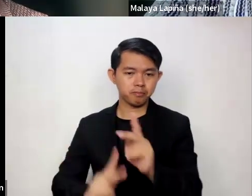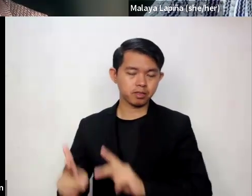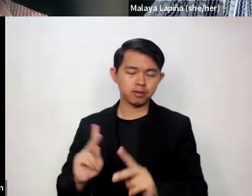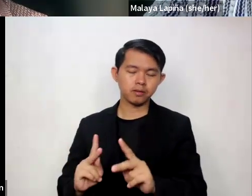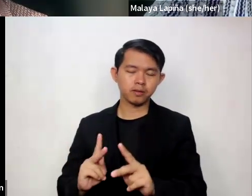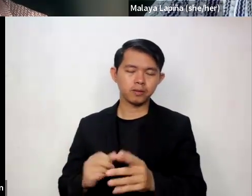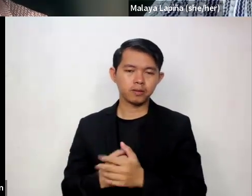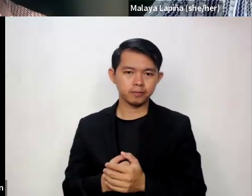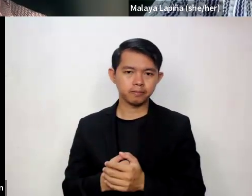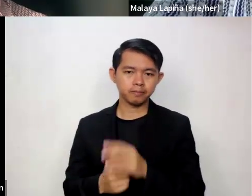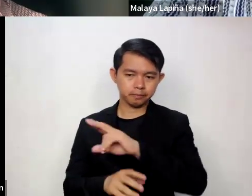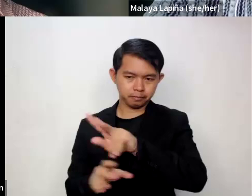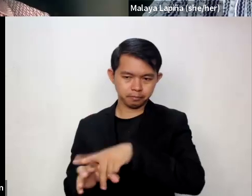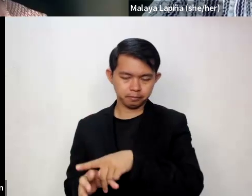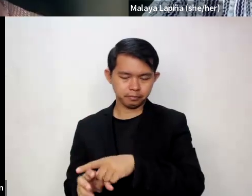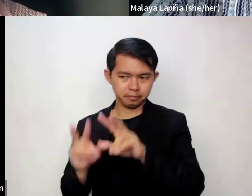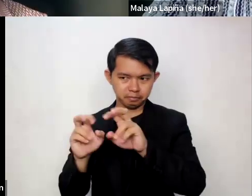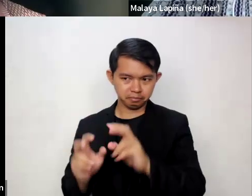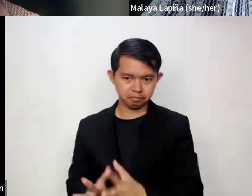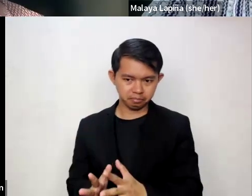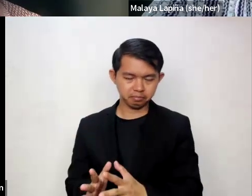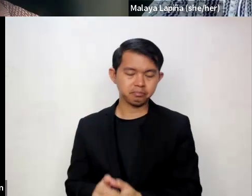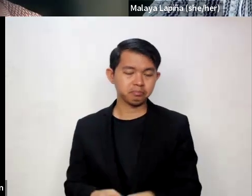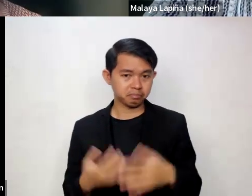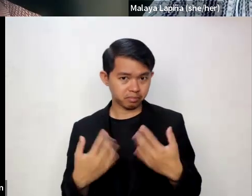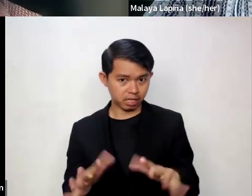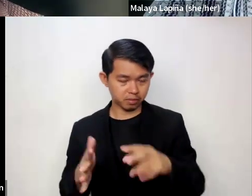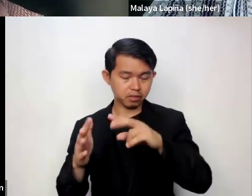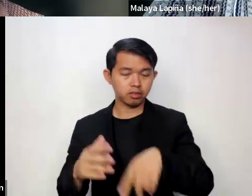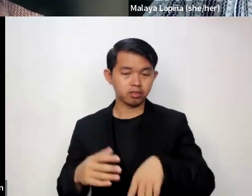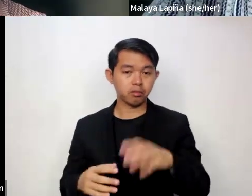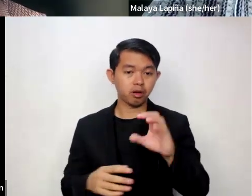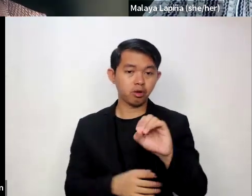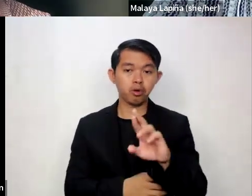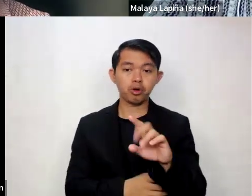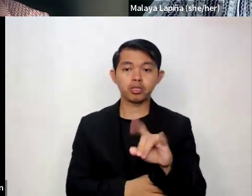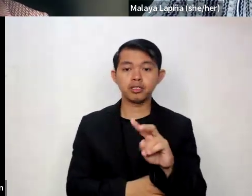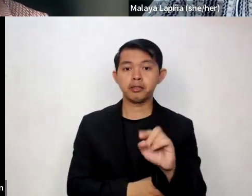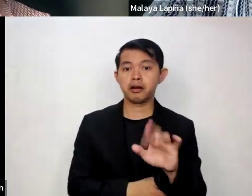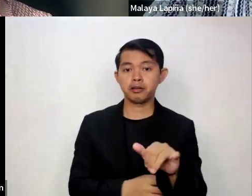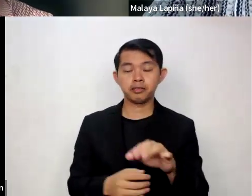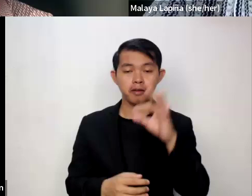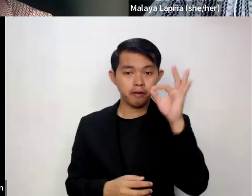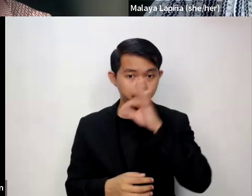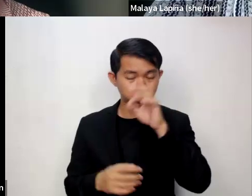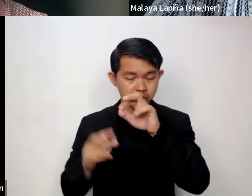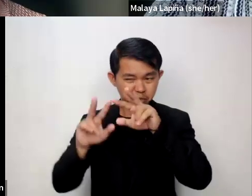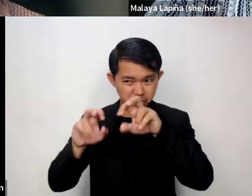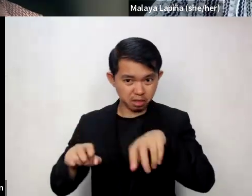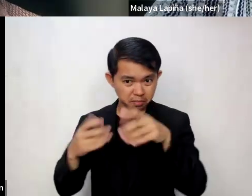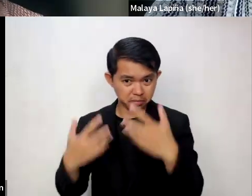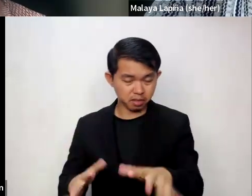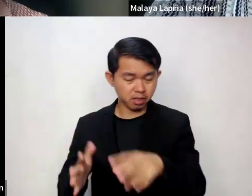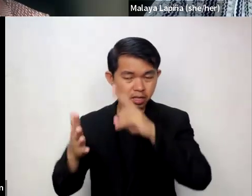yung mga naging part ng research natin? Nababasa ba ito ng mga karaniwang Pilipino, no? Nababasa ba ito ng mga driver? Nababasa ba ito ng